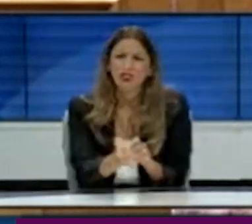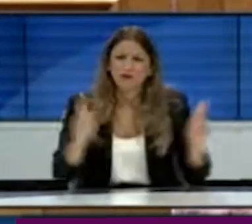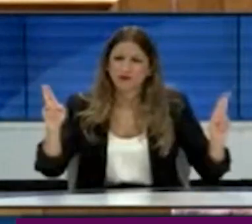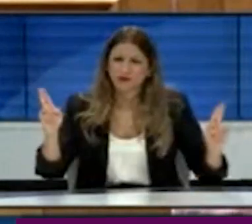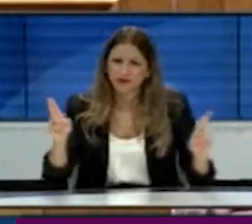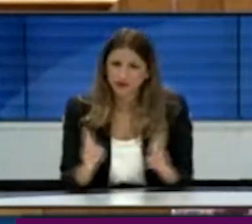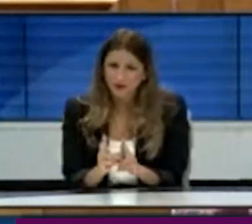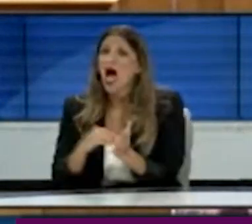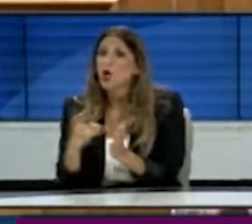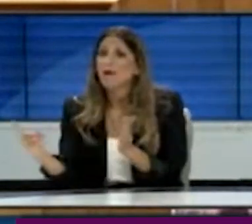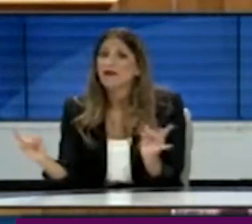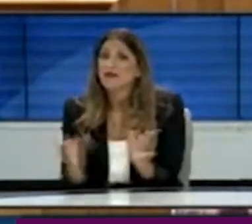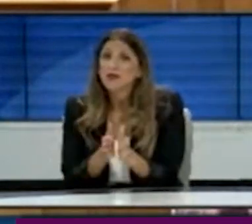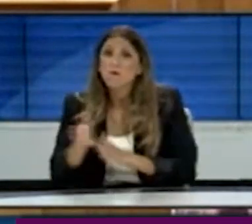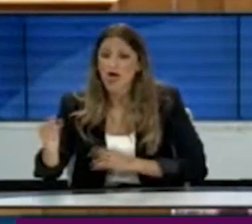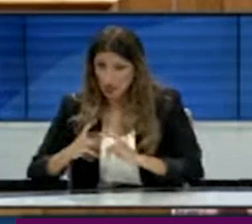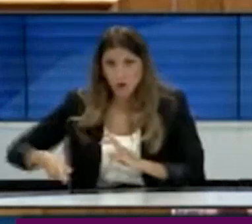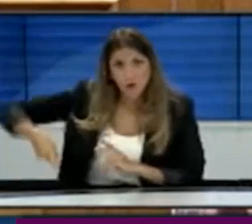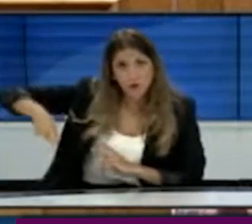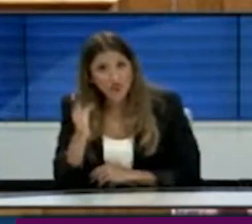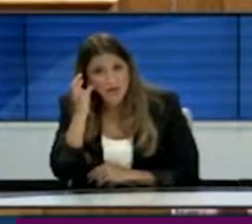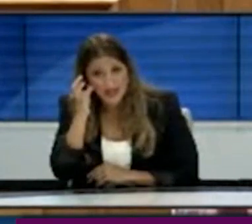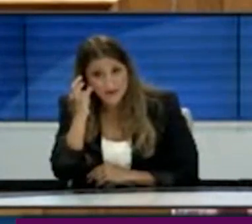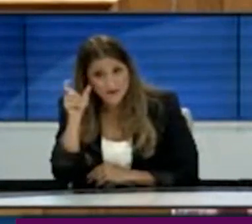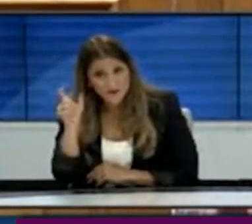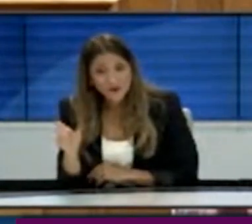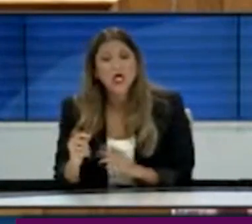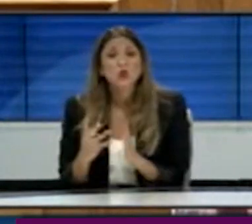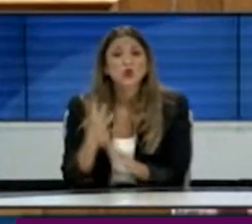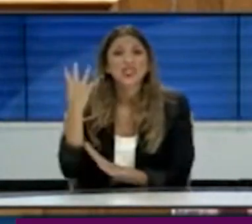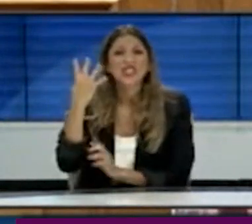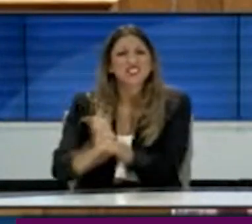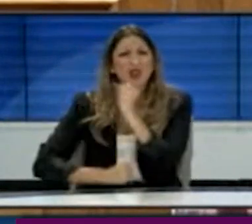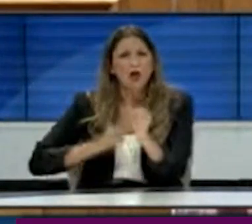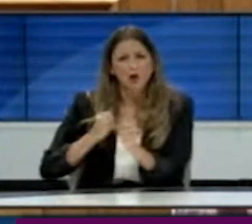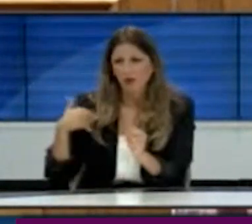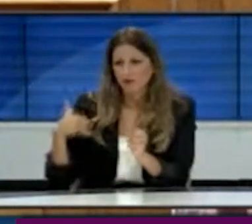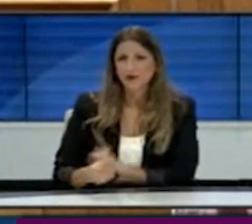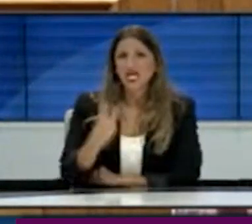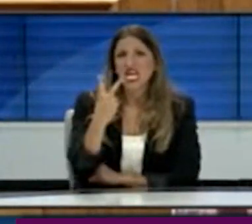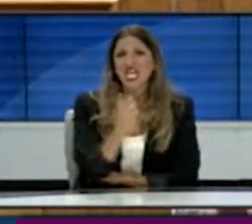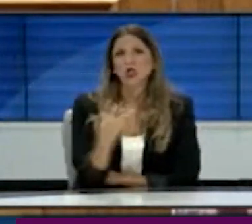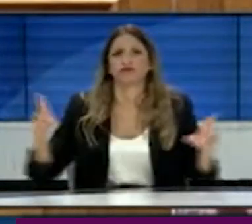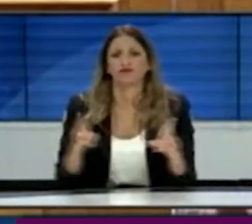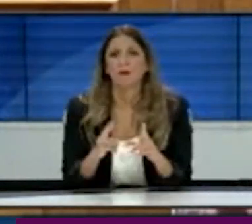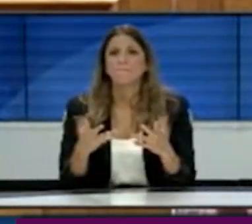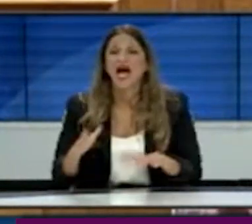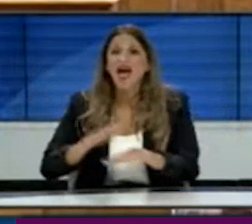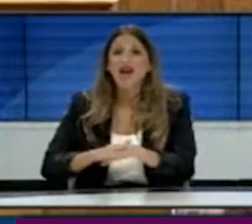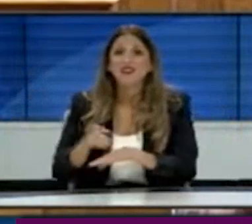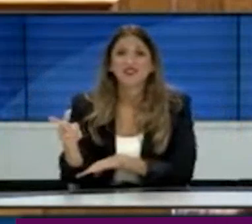νοσοκομεία? Εσείς δεν είστε που καταστρέψατε σε μία τετραετία τότε το 25% του εθνικού πλούτου, το ΑΕΠ, και